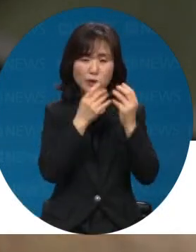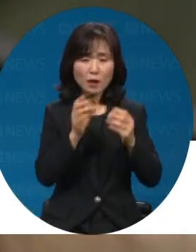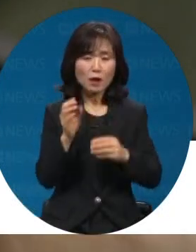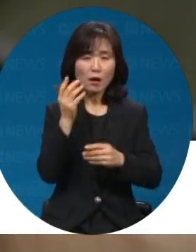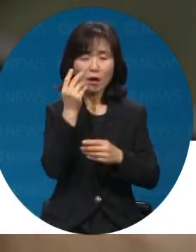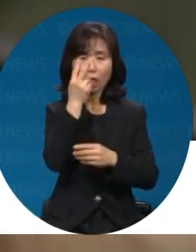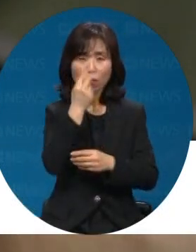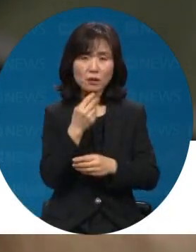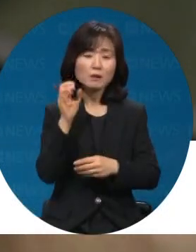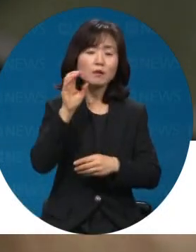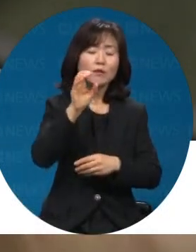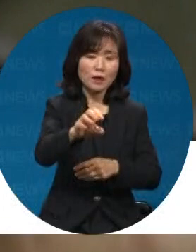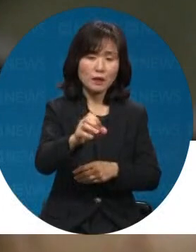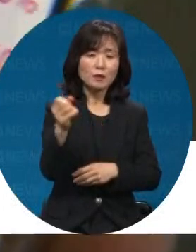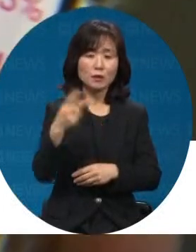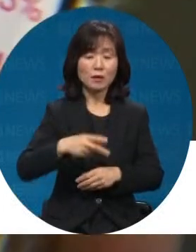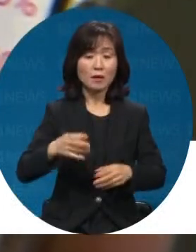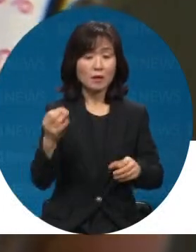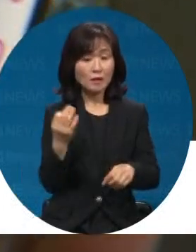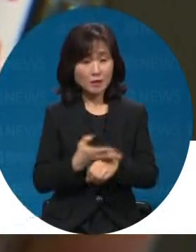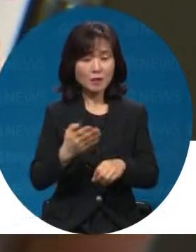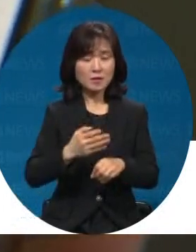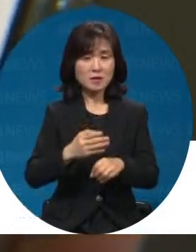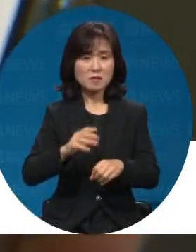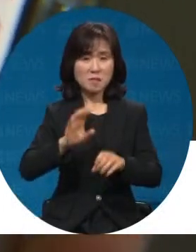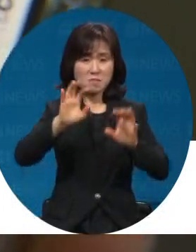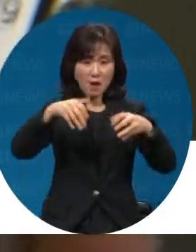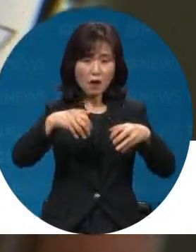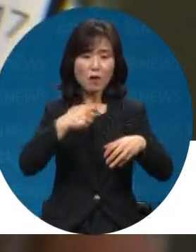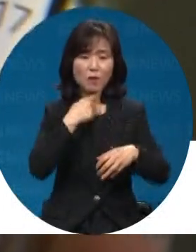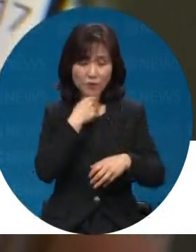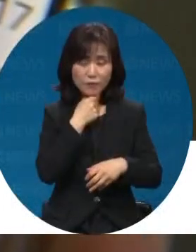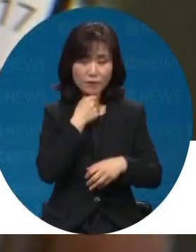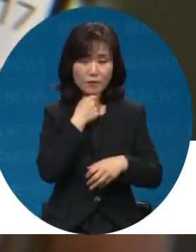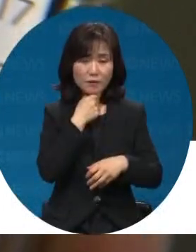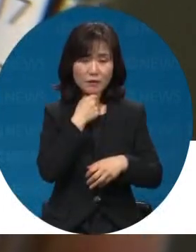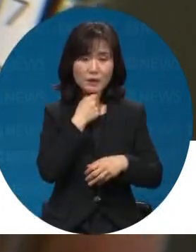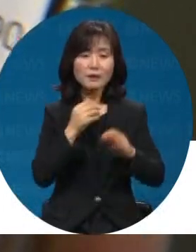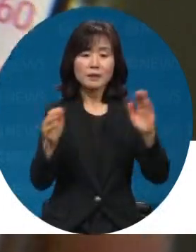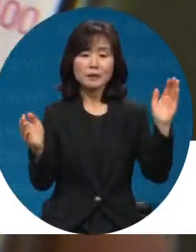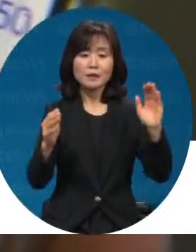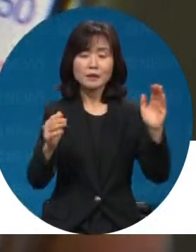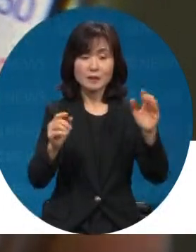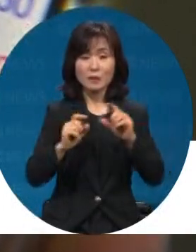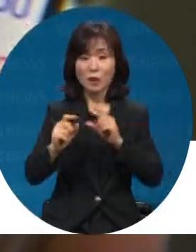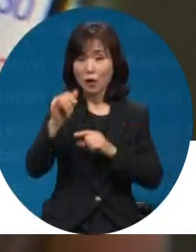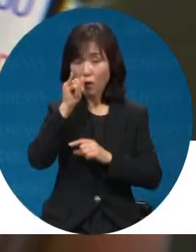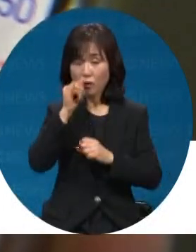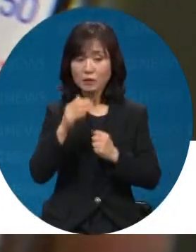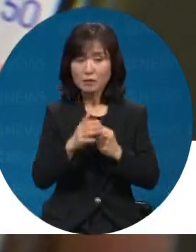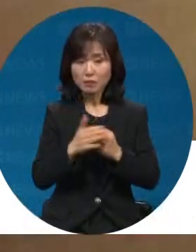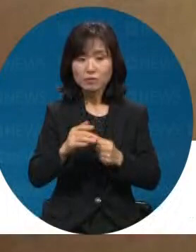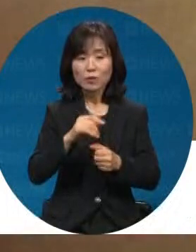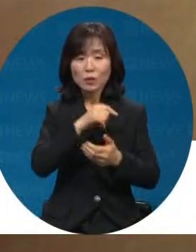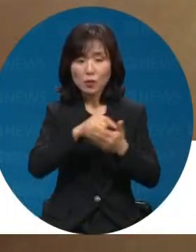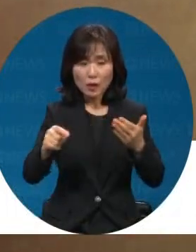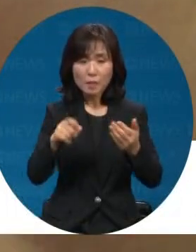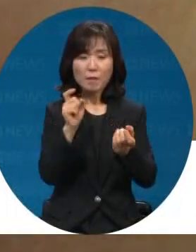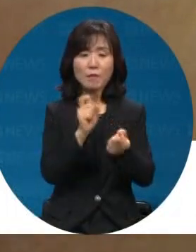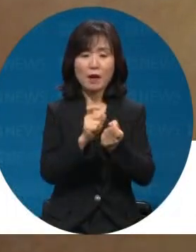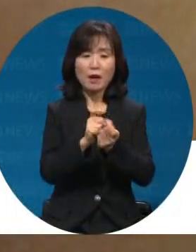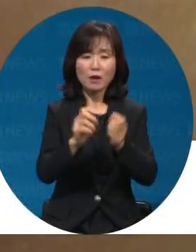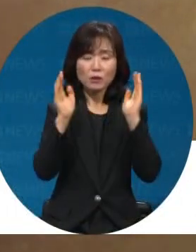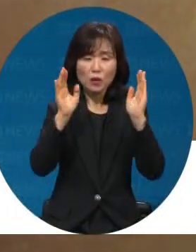결국 단기로 단타를 통해 더 수익을 벌려고 추가하는 학생들이 일부 있다보니 손에 가 생기거나 또는